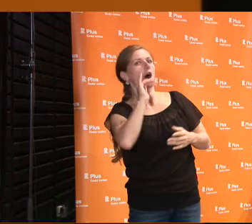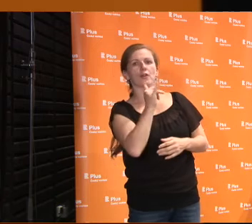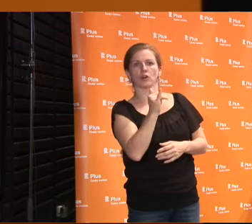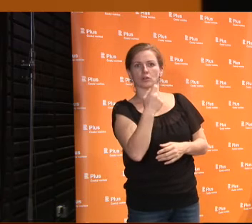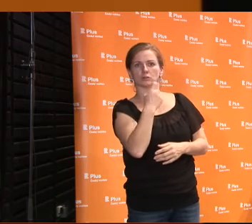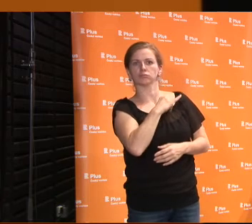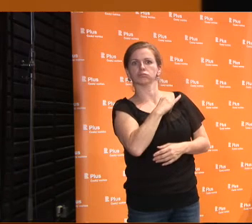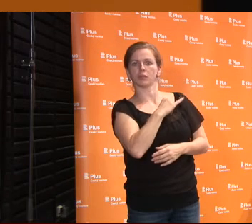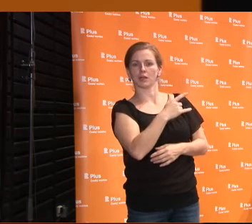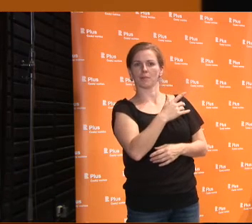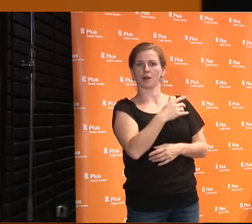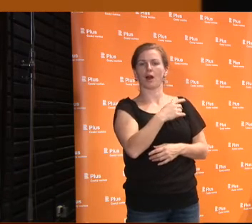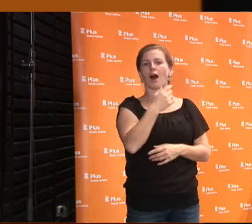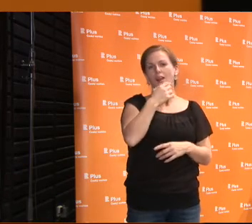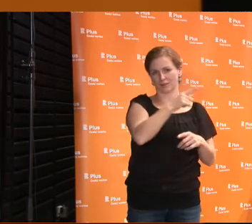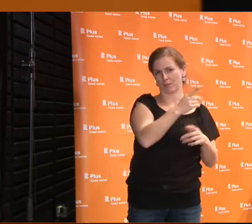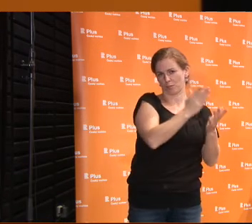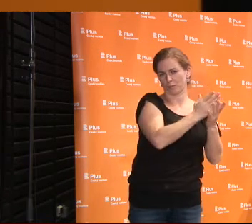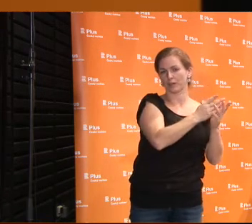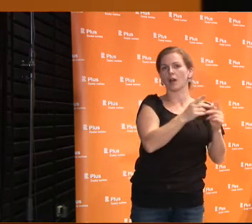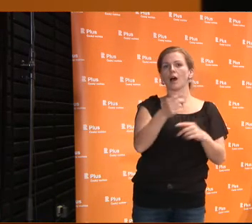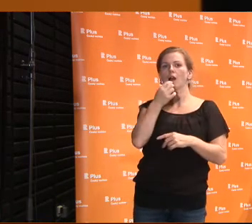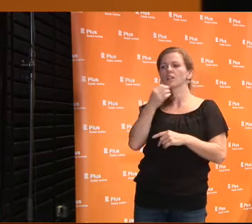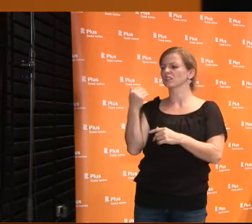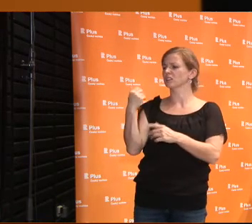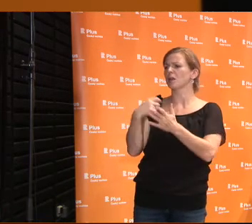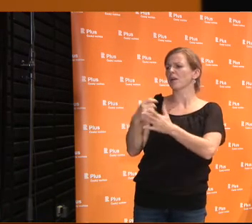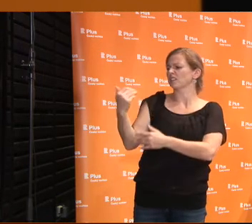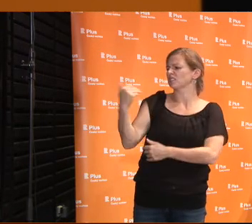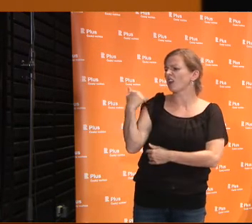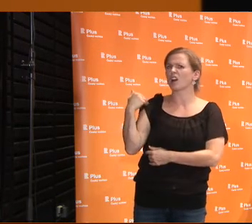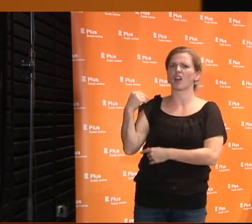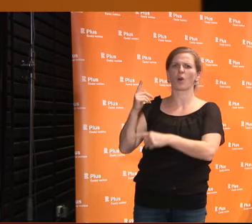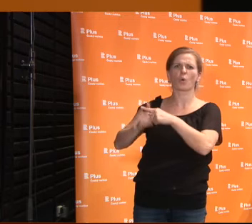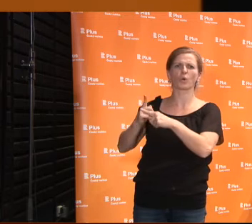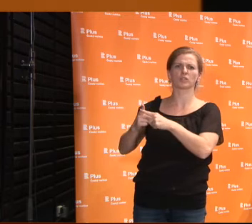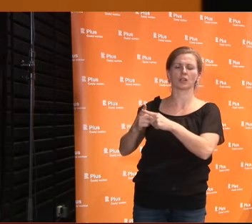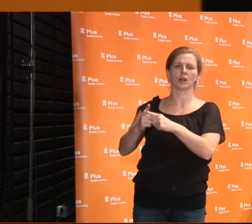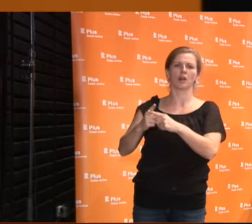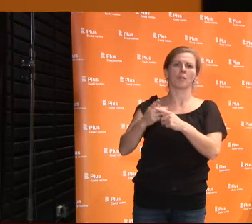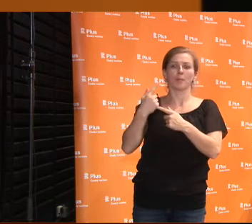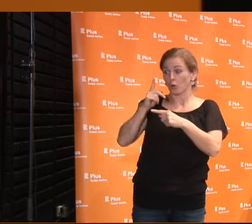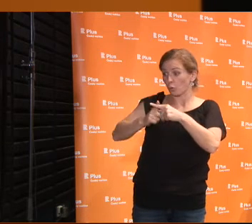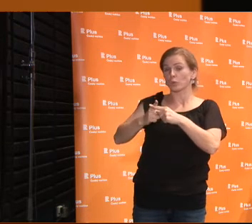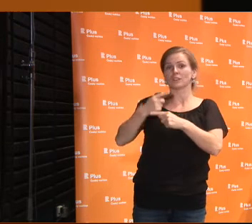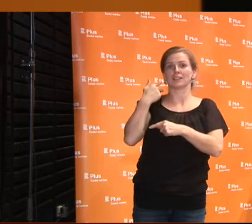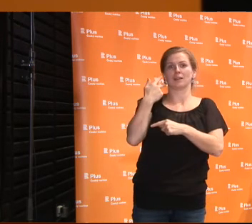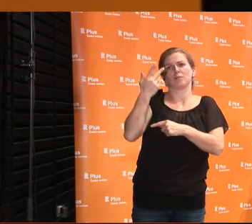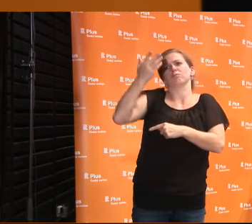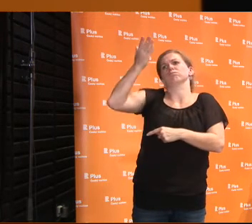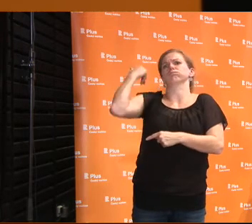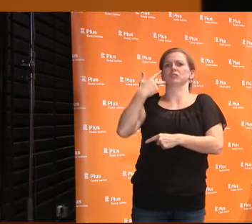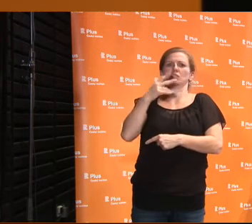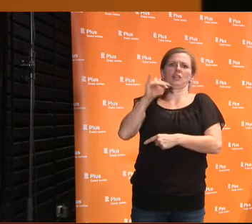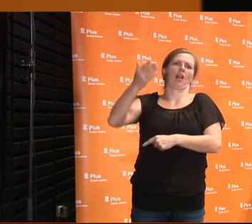a i kdybyste jim platili zájem o zastaralé školství, o ty kurzy, které byly dobré před 30 lety. Čili já si myslím,